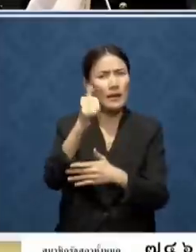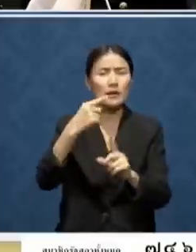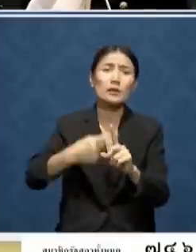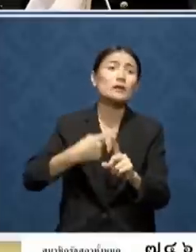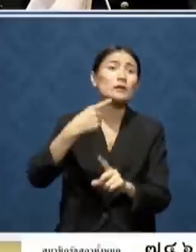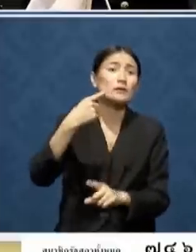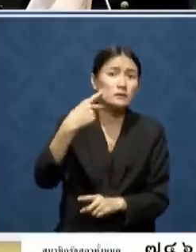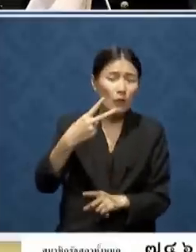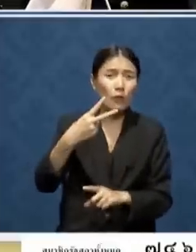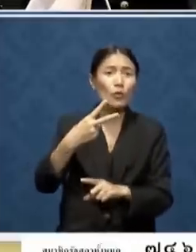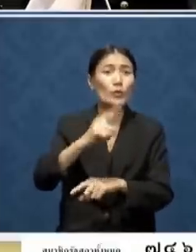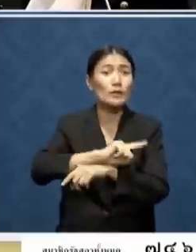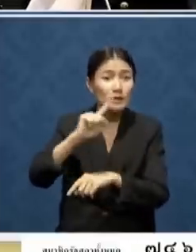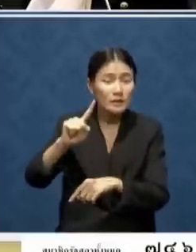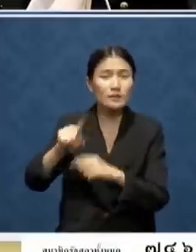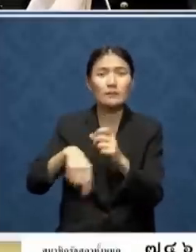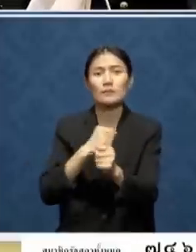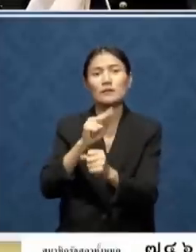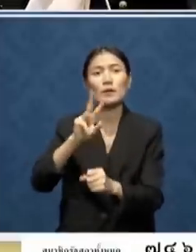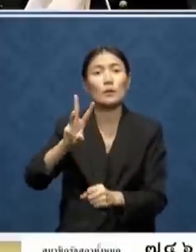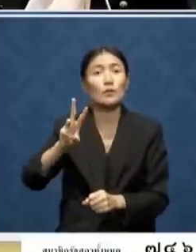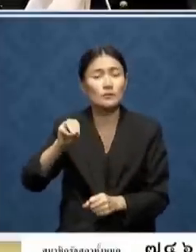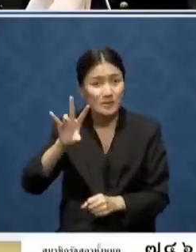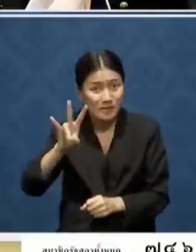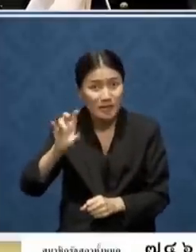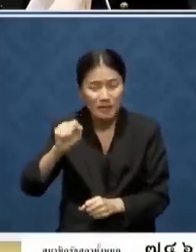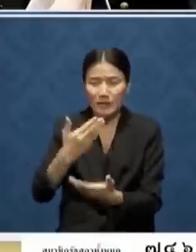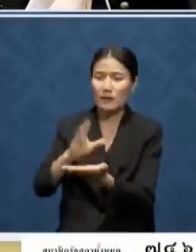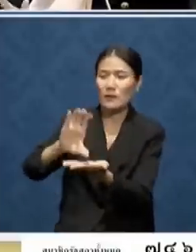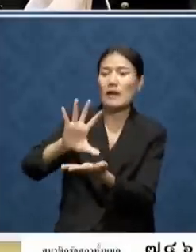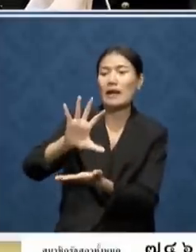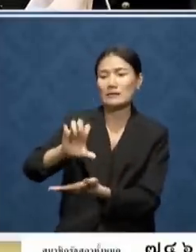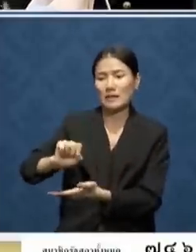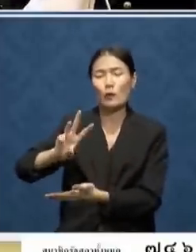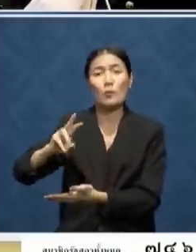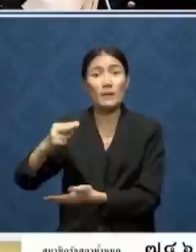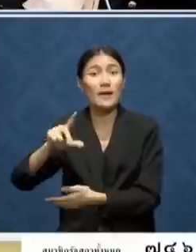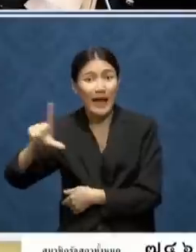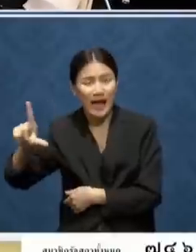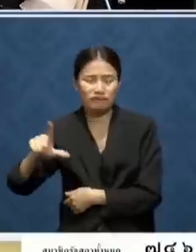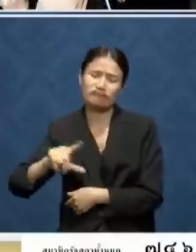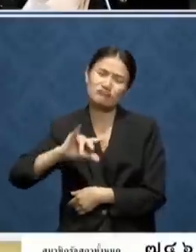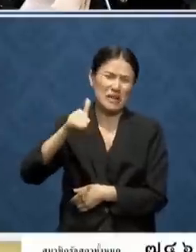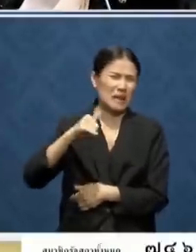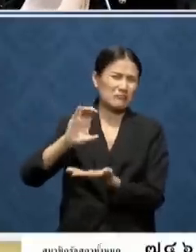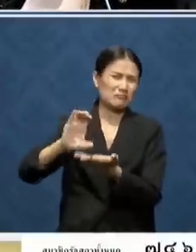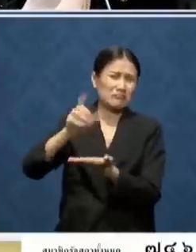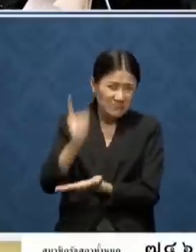2567อาจจะยังไม่มีเงินสดทั้ง 5 60,000ล้านมาแบ็คเงินดิจิตอลได้นะ